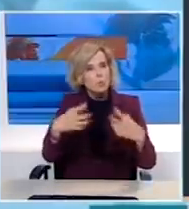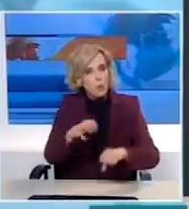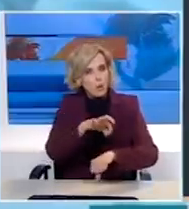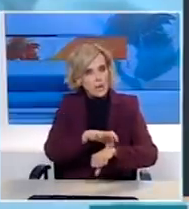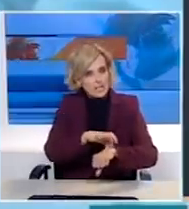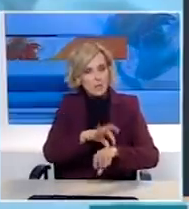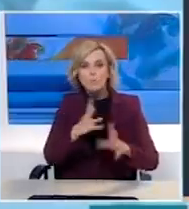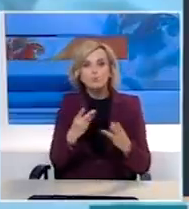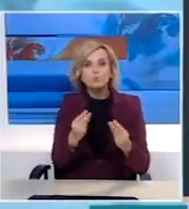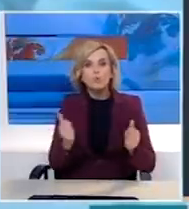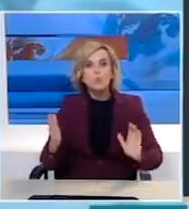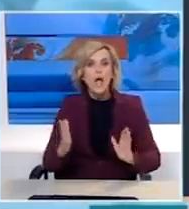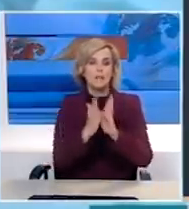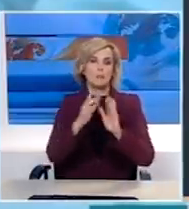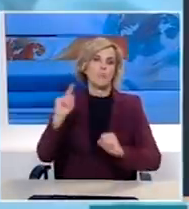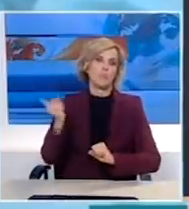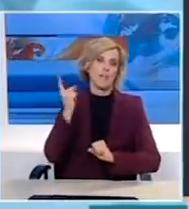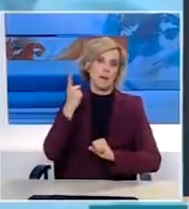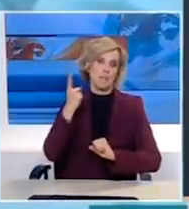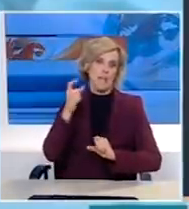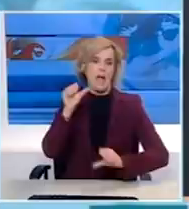Καποδιστριακού Πανεπιστημίου Αθηνών.